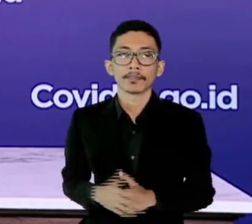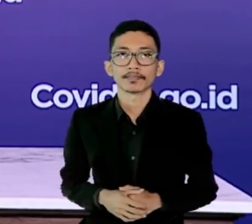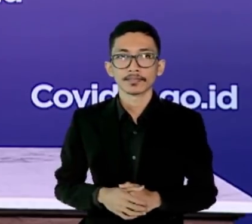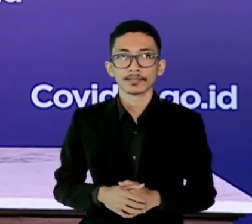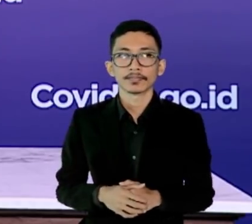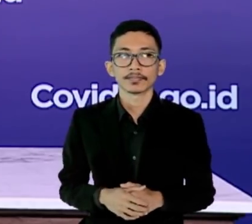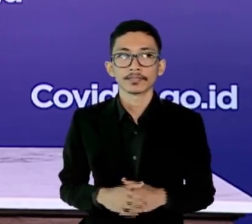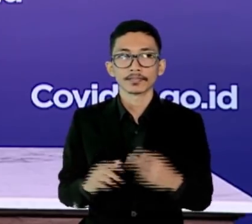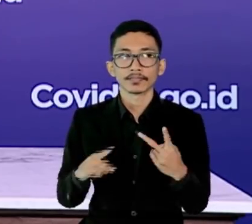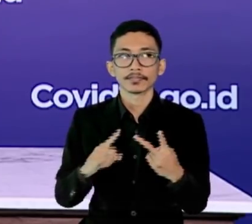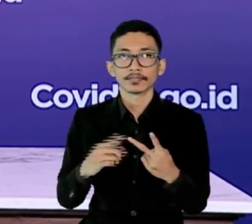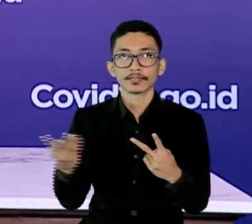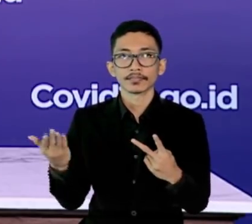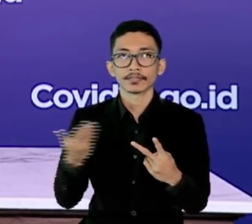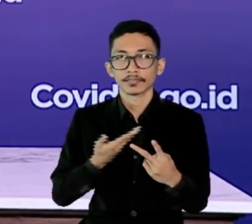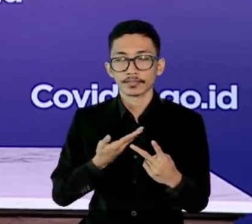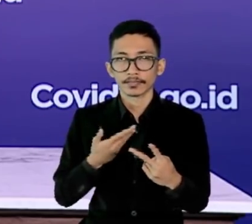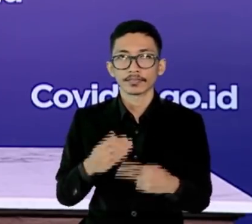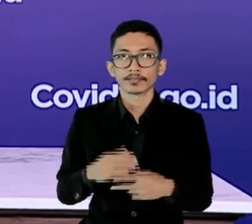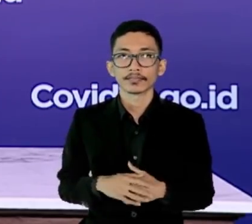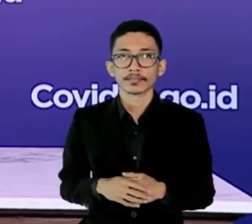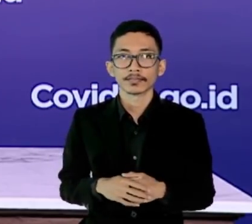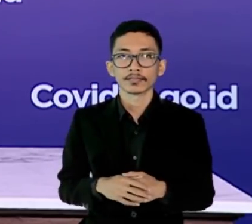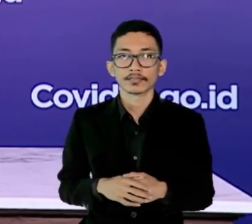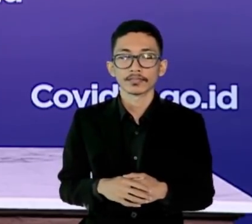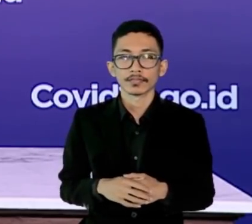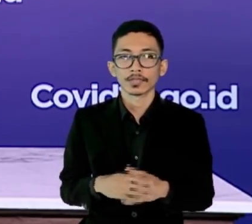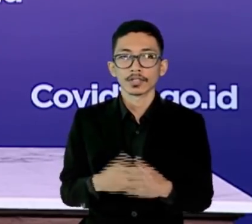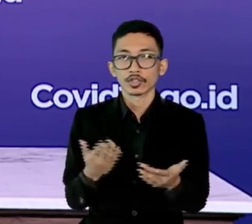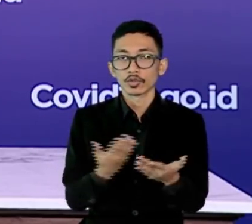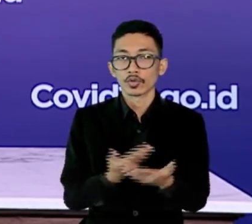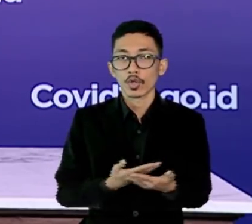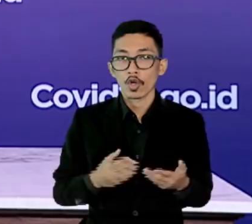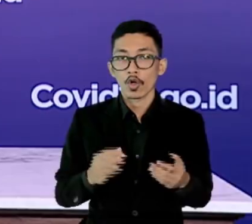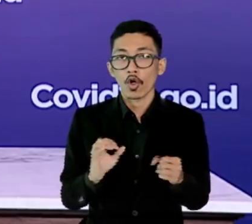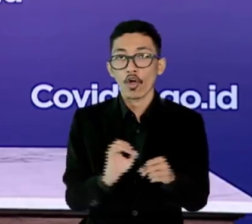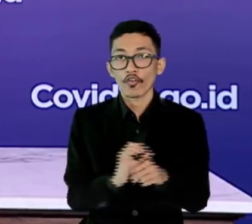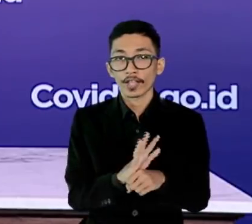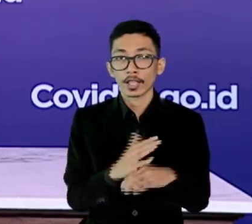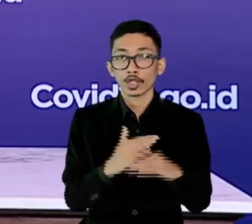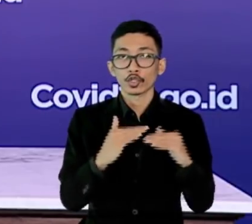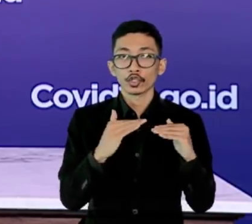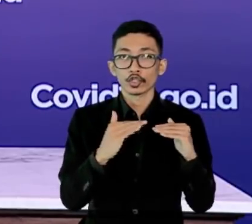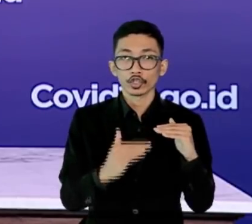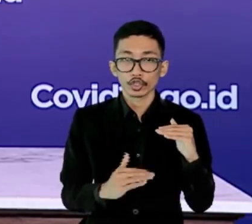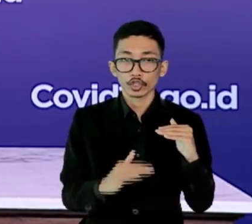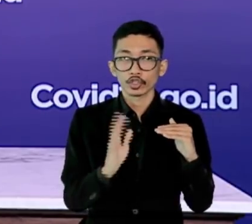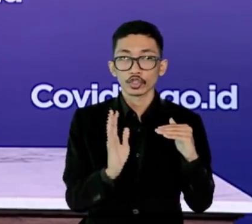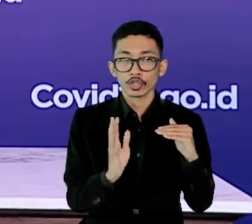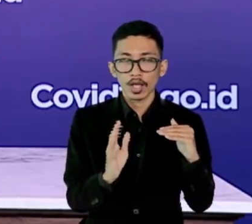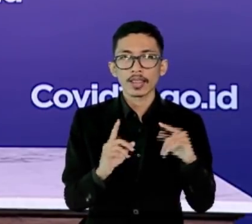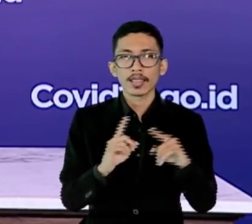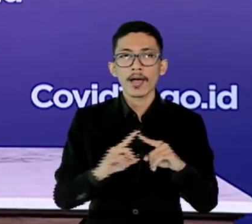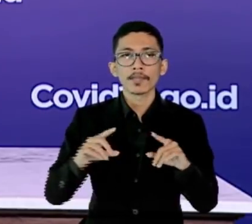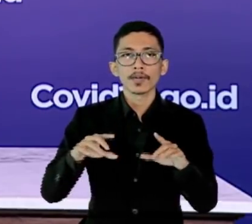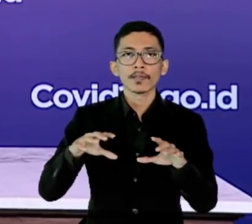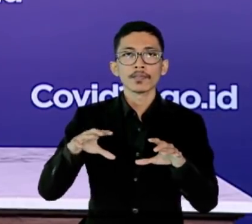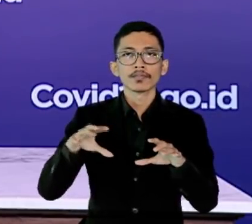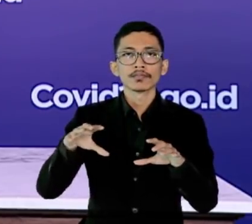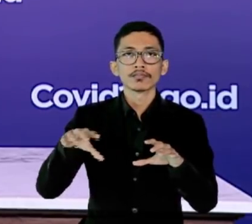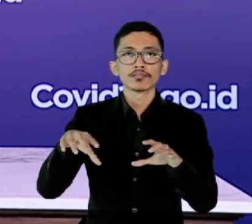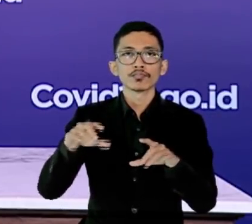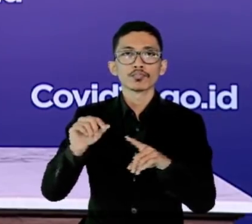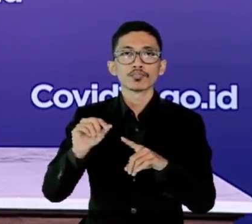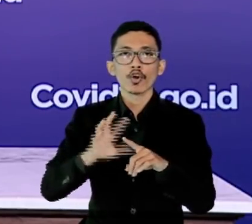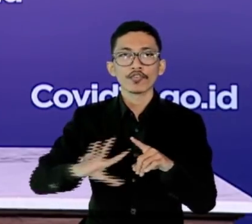Pertanyaan selanjutnya dari media yang sama. Walau kasus COVID-19 turun, masih banyak provinsi yang belum memperbaharui data